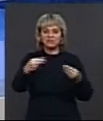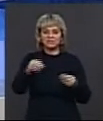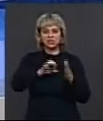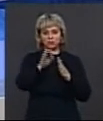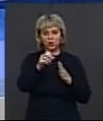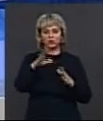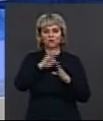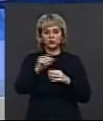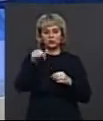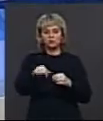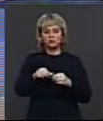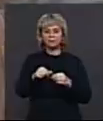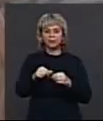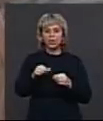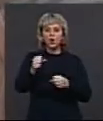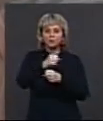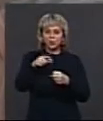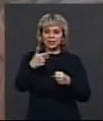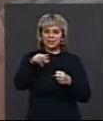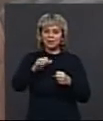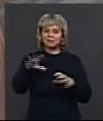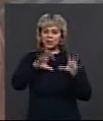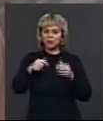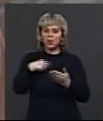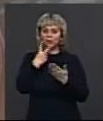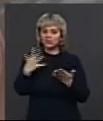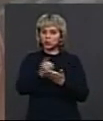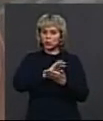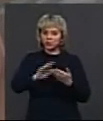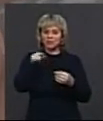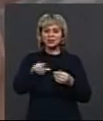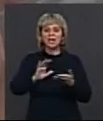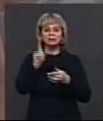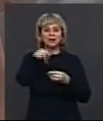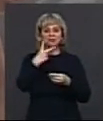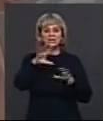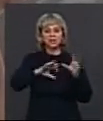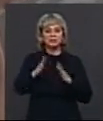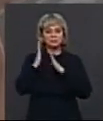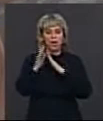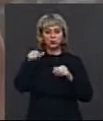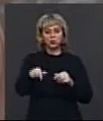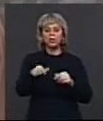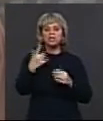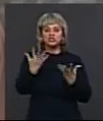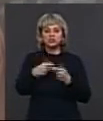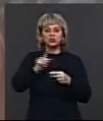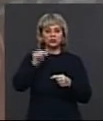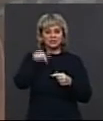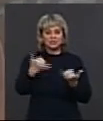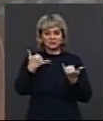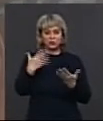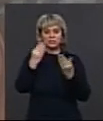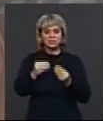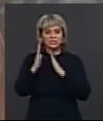температуре воздуха. Бурого и гималайских мишек нам увидеть сегодня не удалось. Отправились косолапые на зимнюю спячку. Считается, что именно